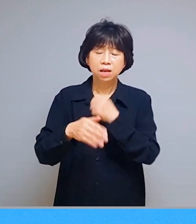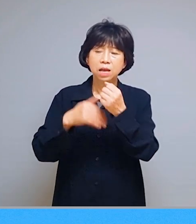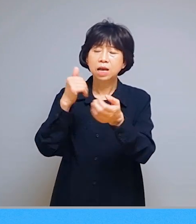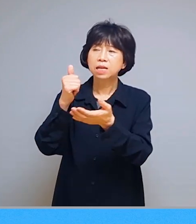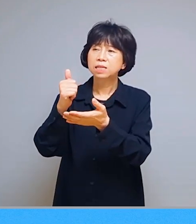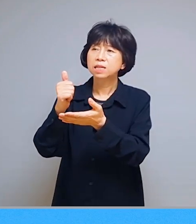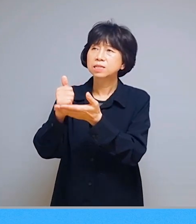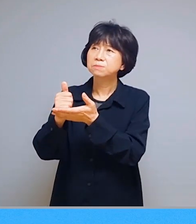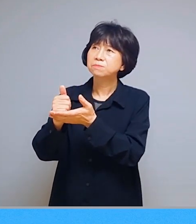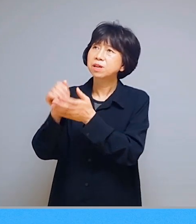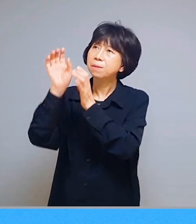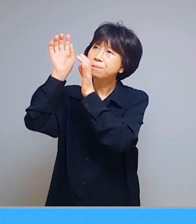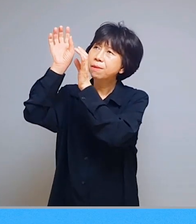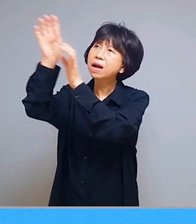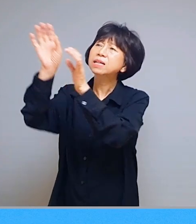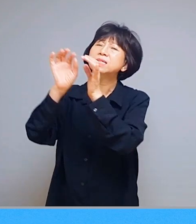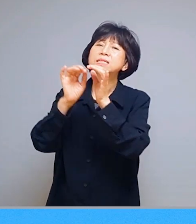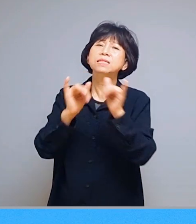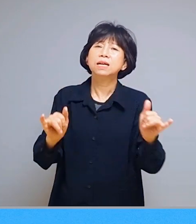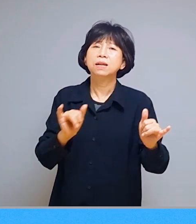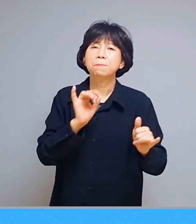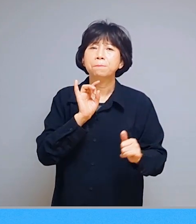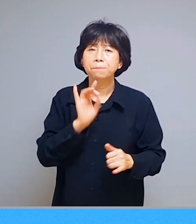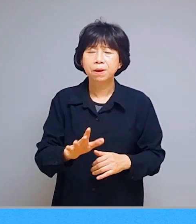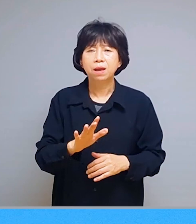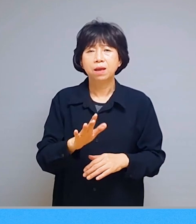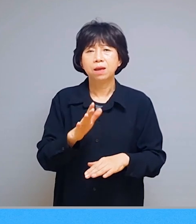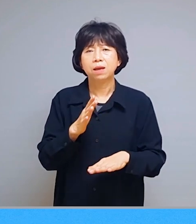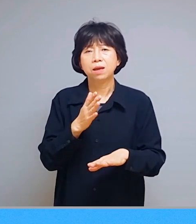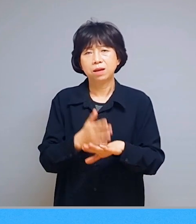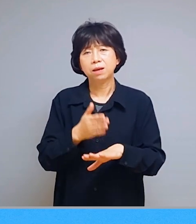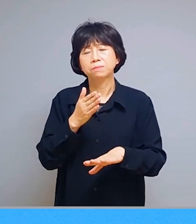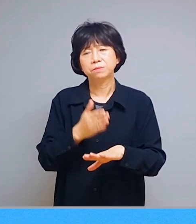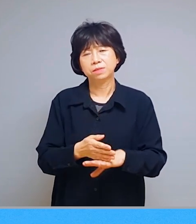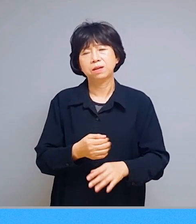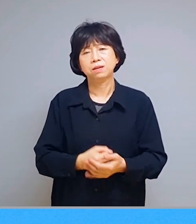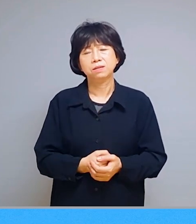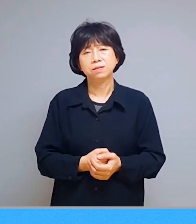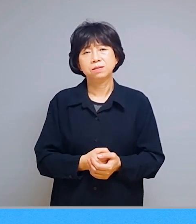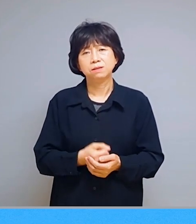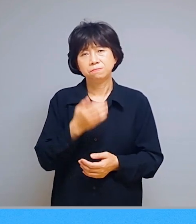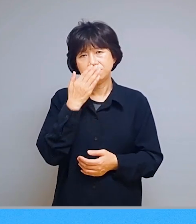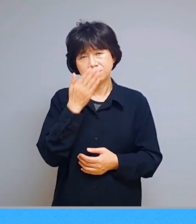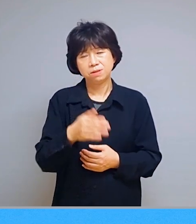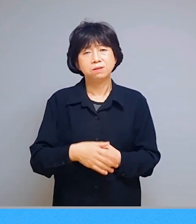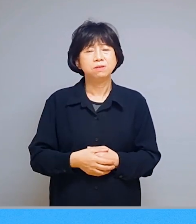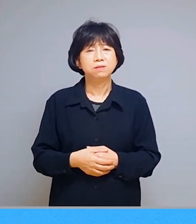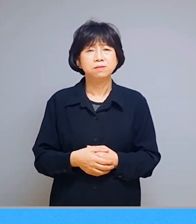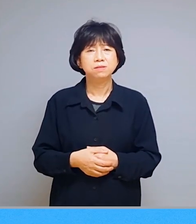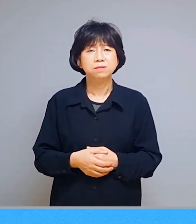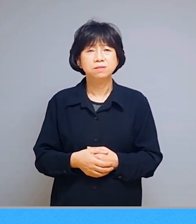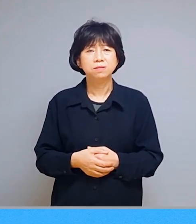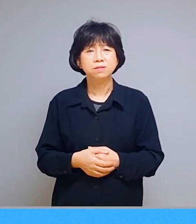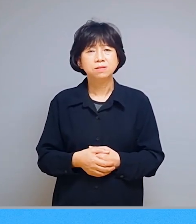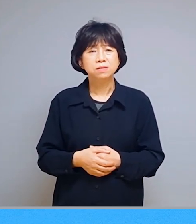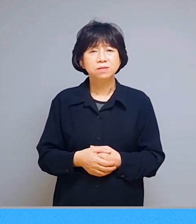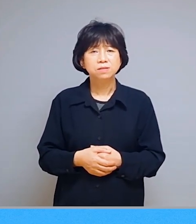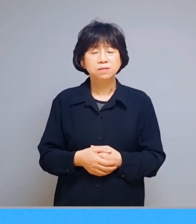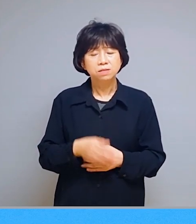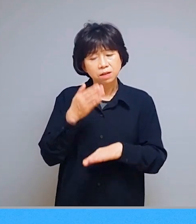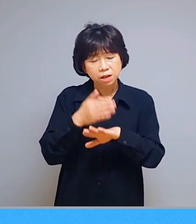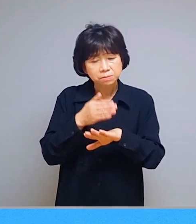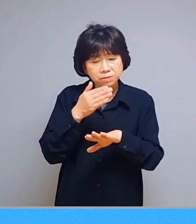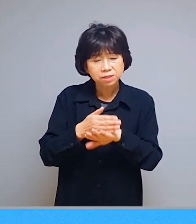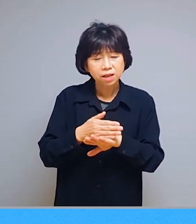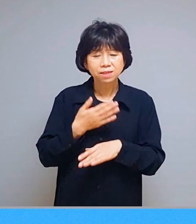하나님께 다 맡긴 사람만이 할 수 있는 게 감사인 겁니다. 감사는 전염성이